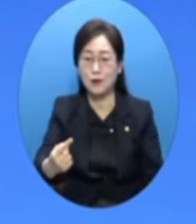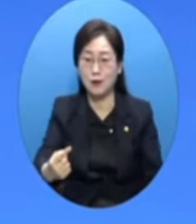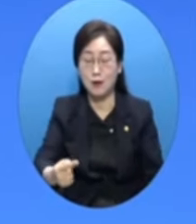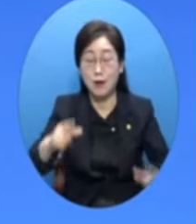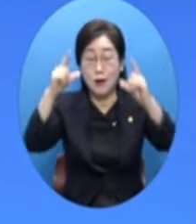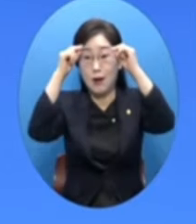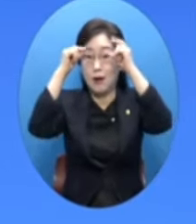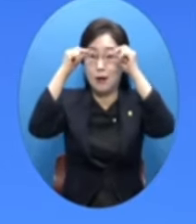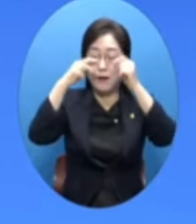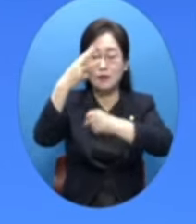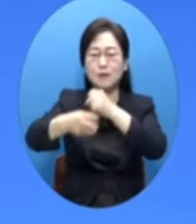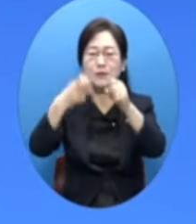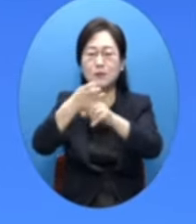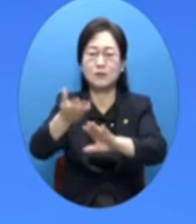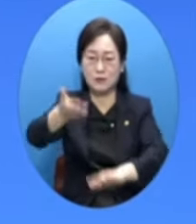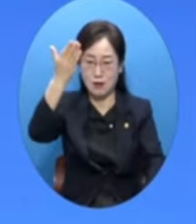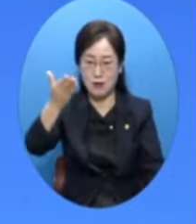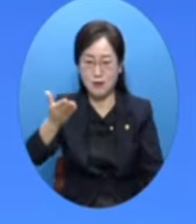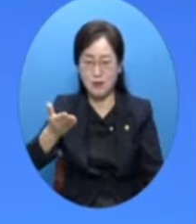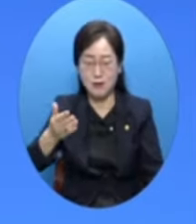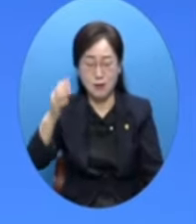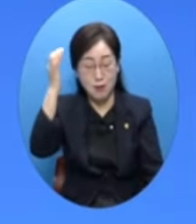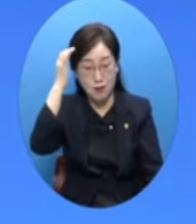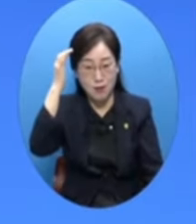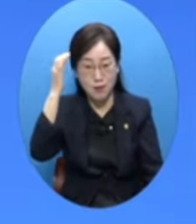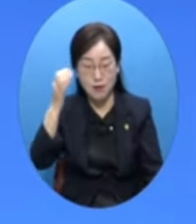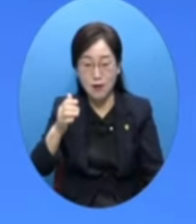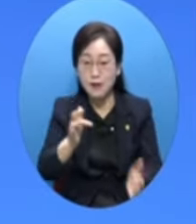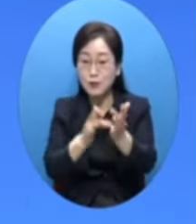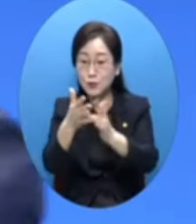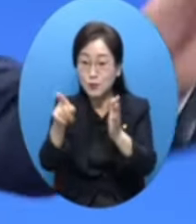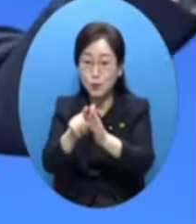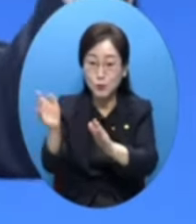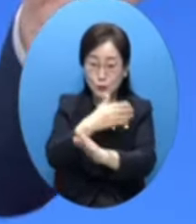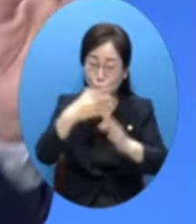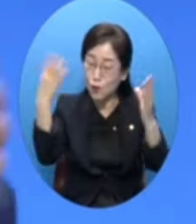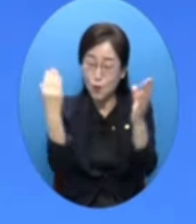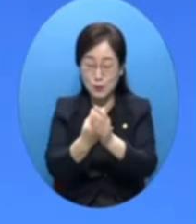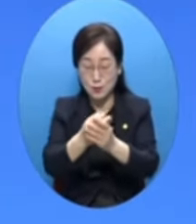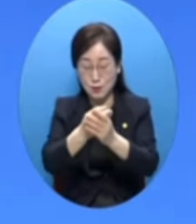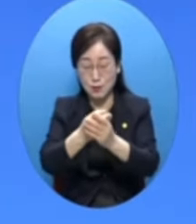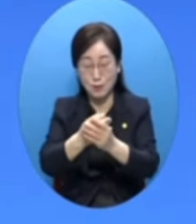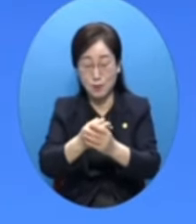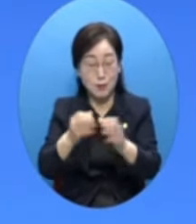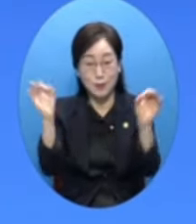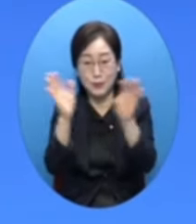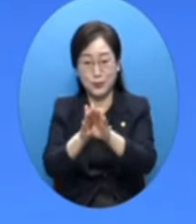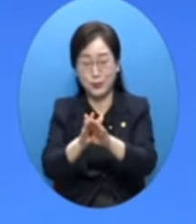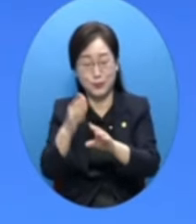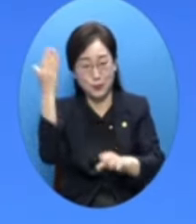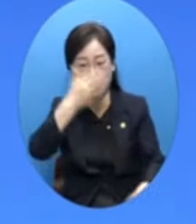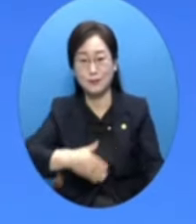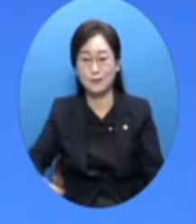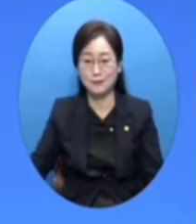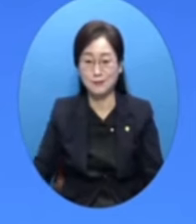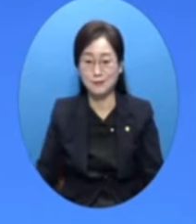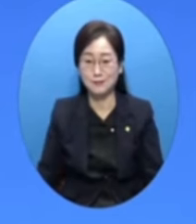불면증에 30년 동안 시달렸는데 예수님 믿고 싹 병이 고침받았습니다.